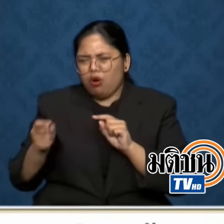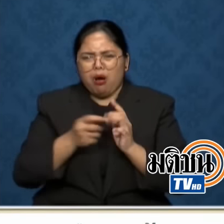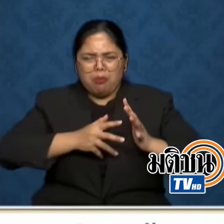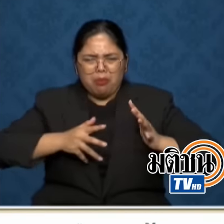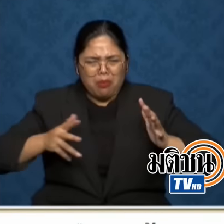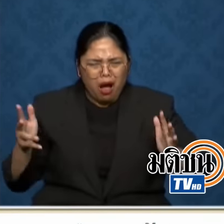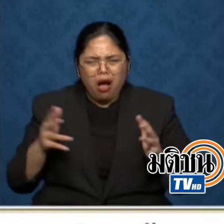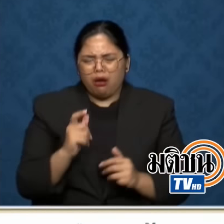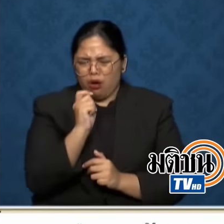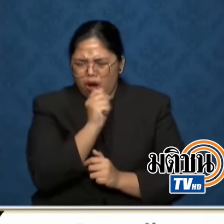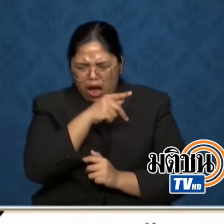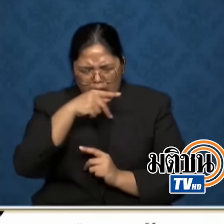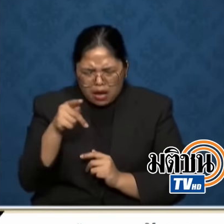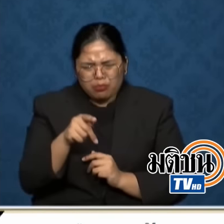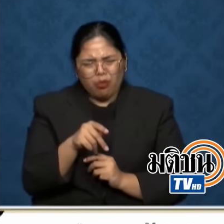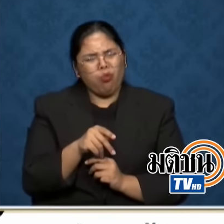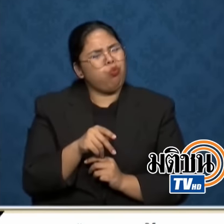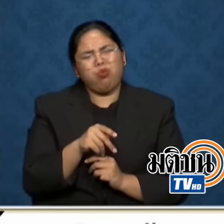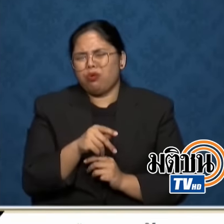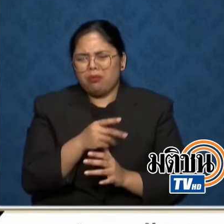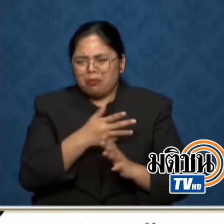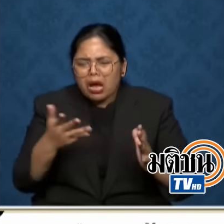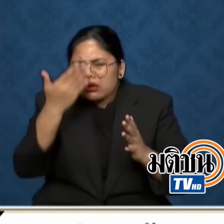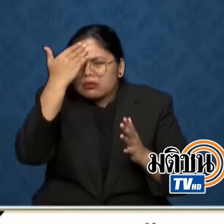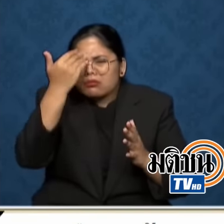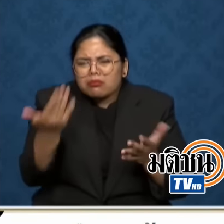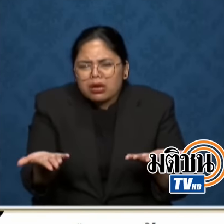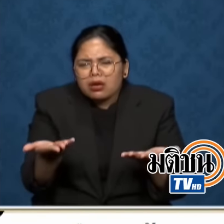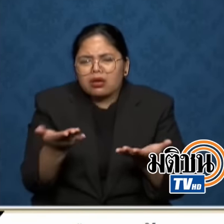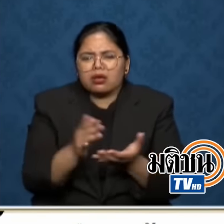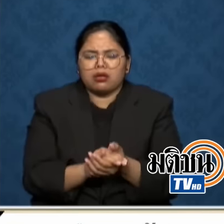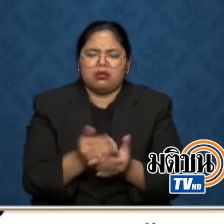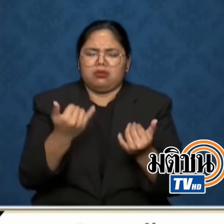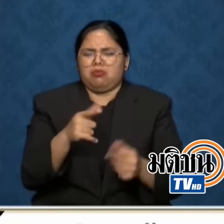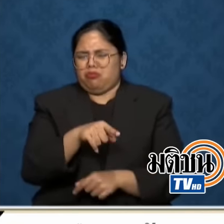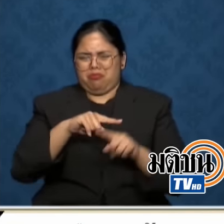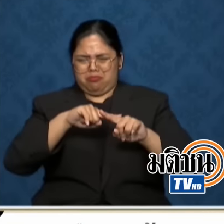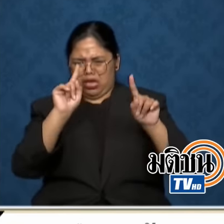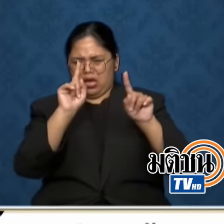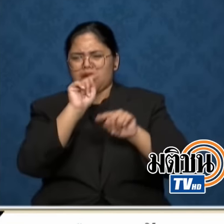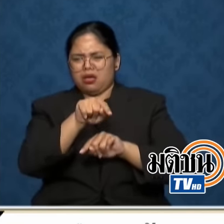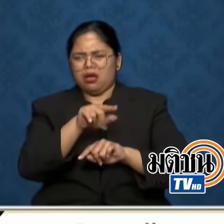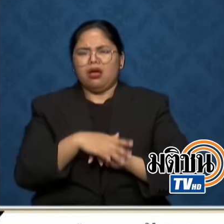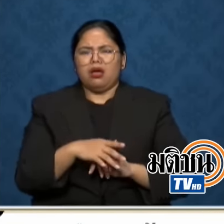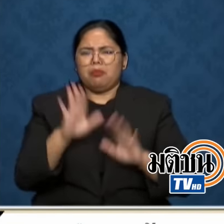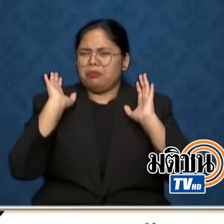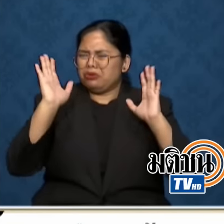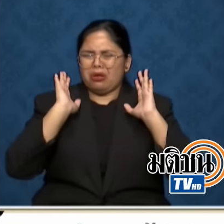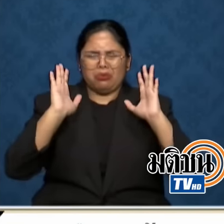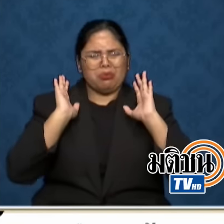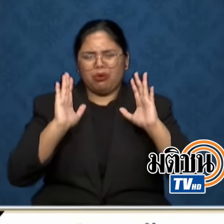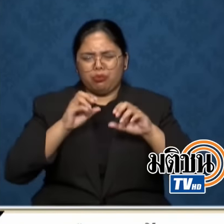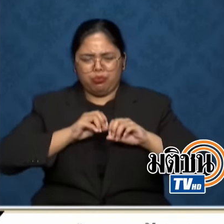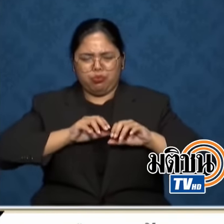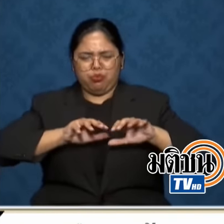ไม่รู้จะแอปกันไปไหนแล้วคือเวลาใช้งบประมาณนะครับอันนี้ผมว่าแปลกๆแล้วครับอันนี้ก็คือซอฟต์พาวเวอร์ประชาสัมพันธ์กันผ